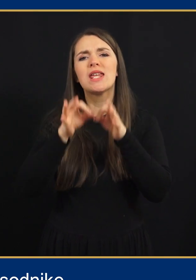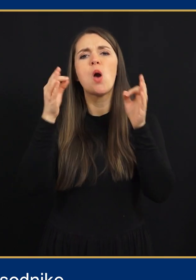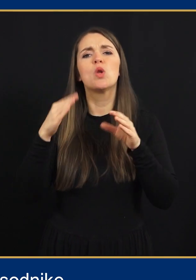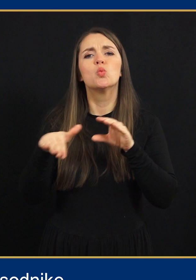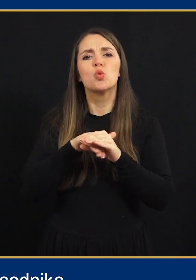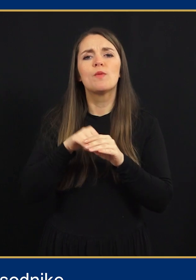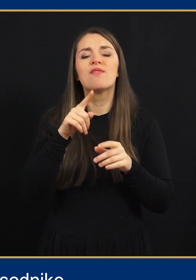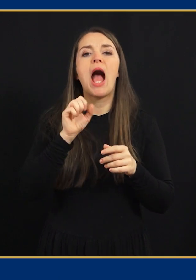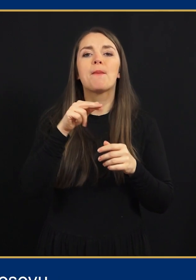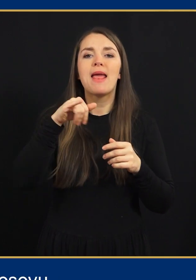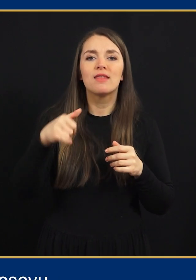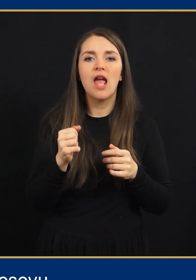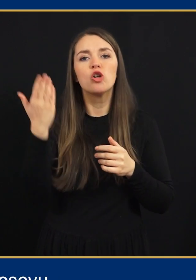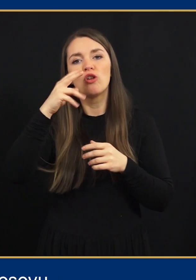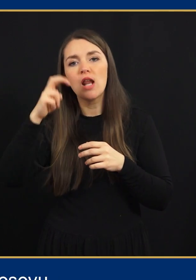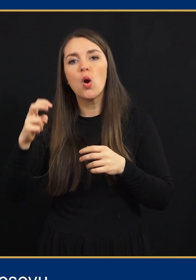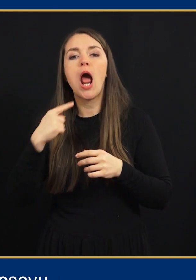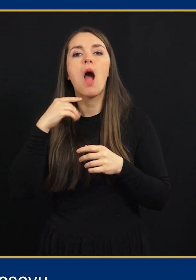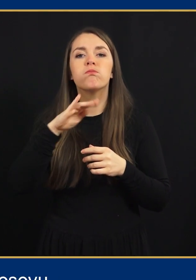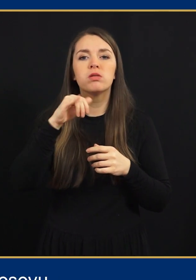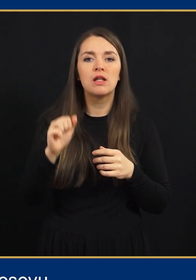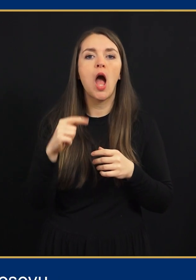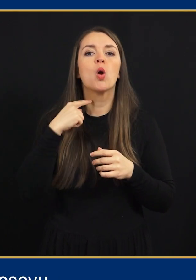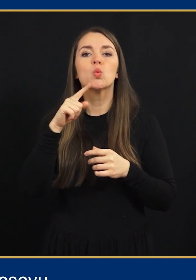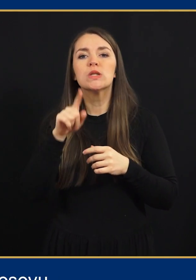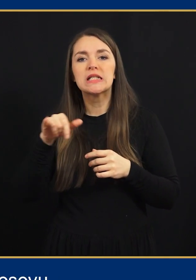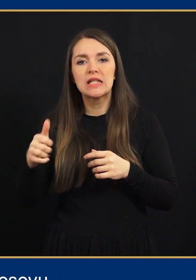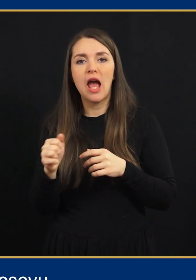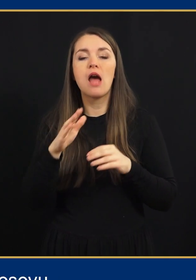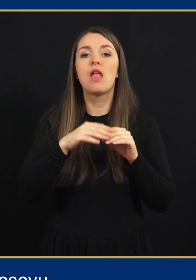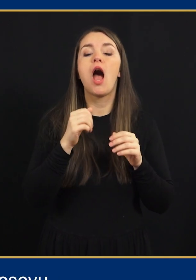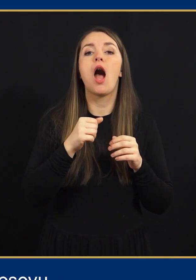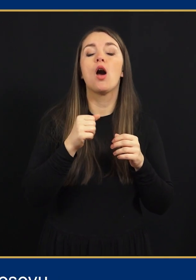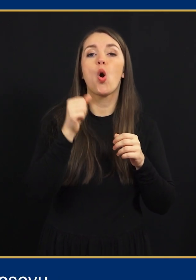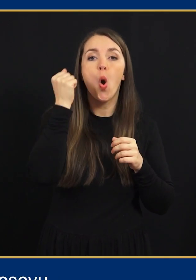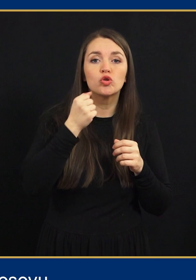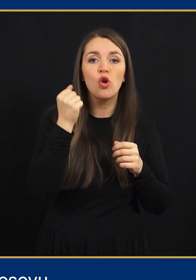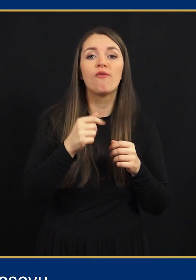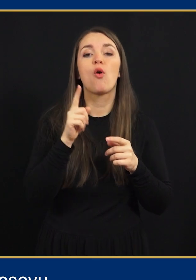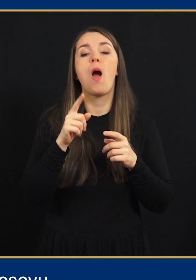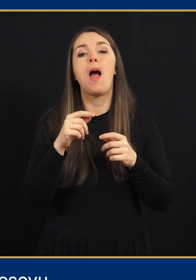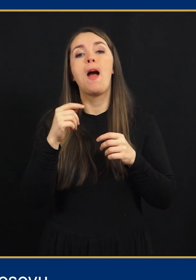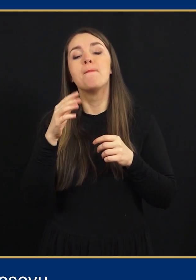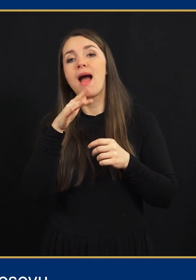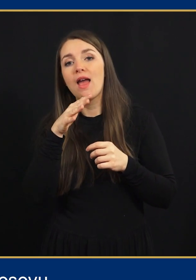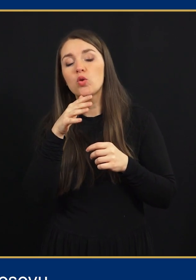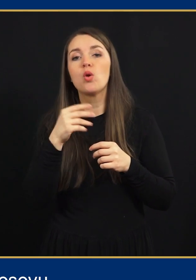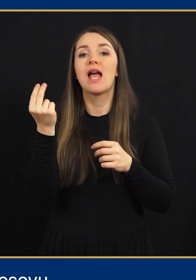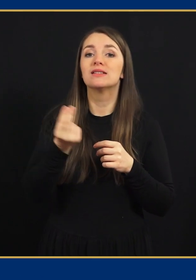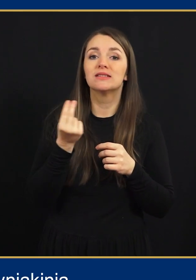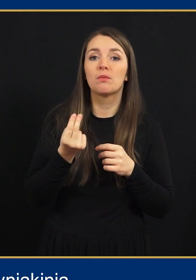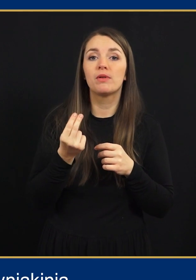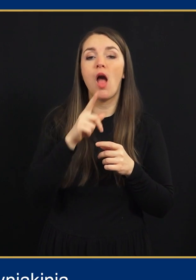uslužbence v Armeniji, Črni gori, Gambiji, Gruziji, na Kosovu, v Makedoniji, Srbiji in